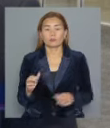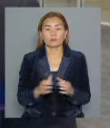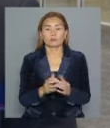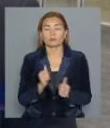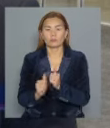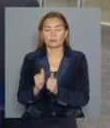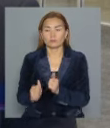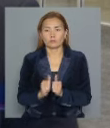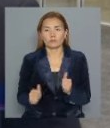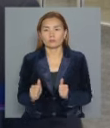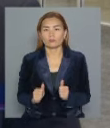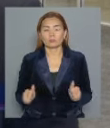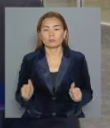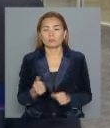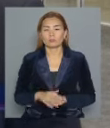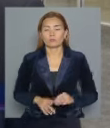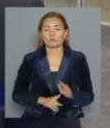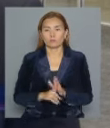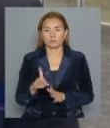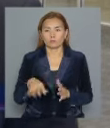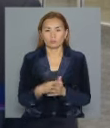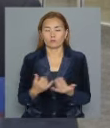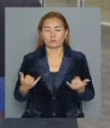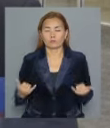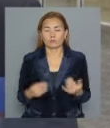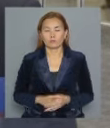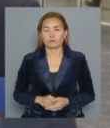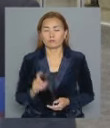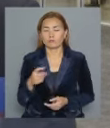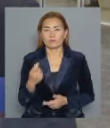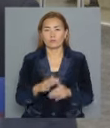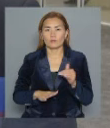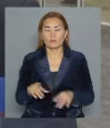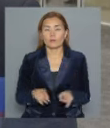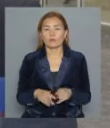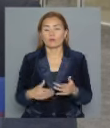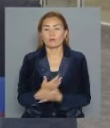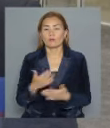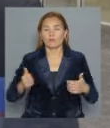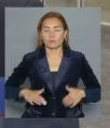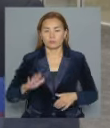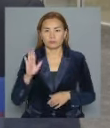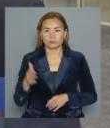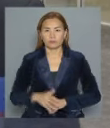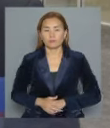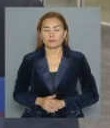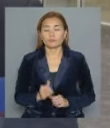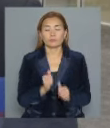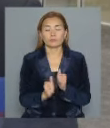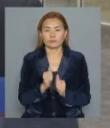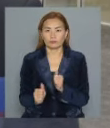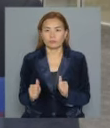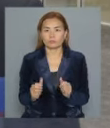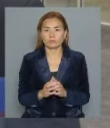әр еңбек адамынан бастап, бүгінгі күні осы химия саласына да жаңа қабылдап отырмыз. Себебі әр осы